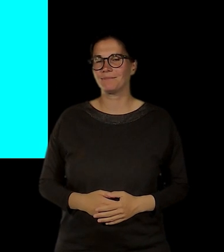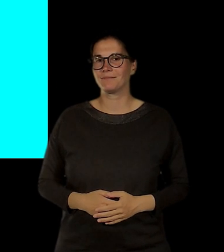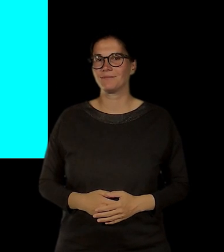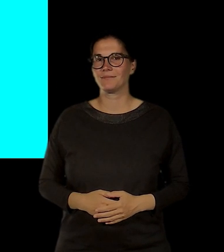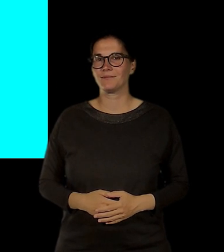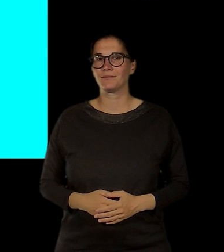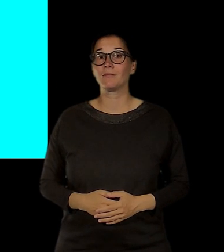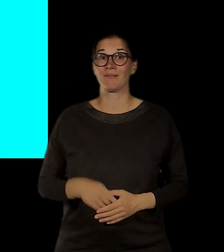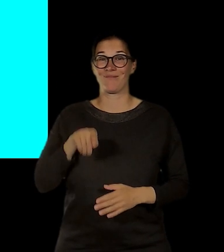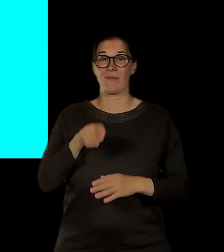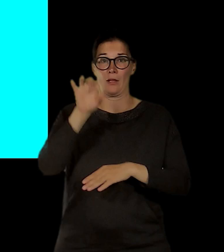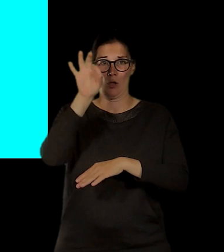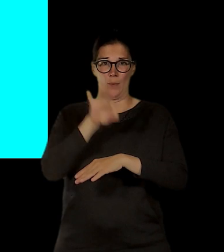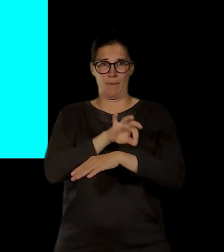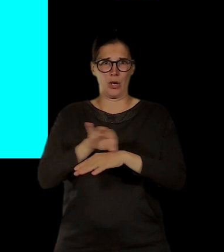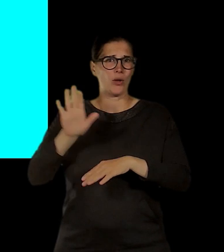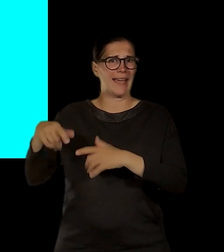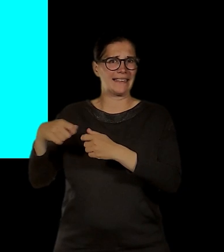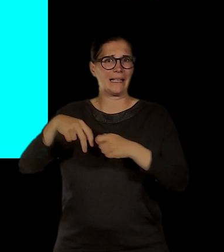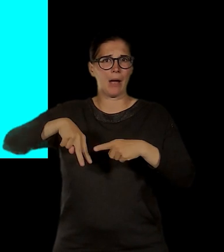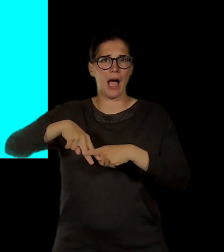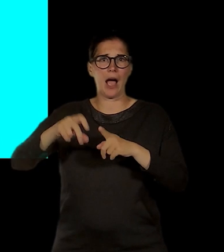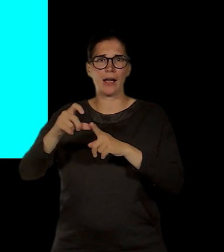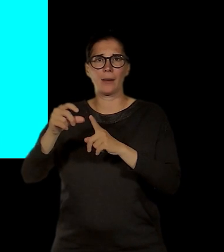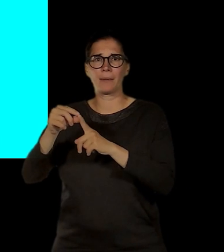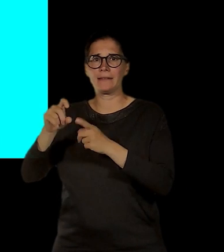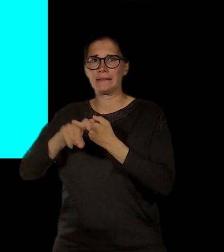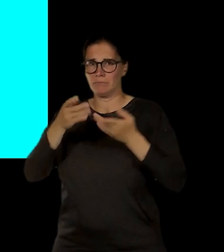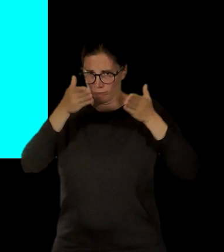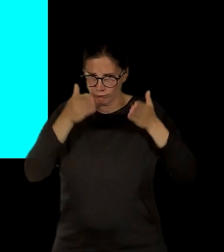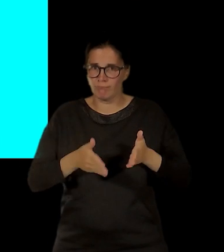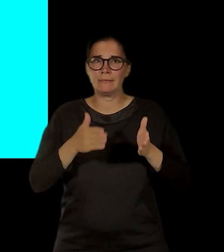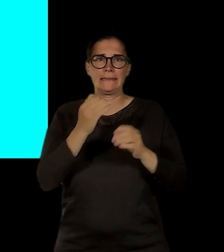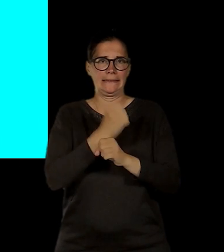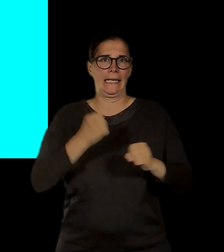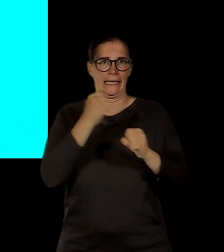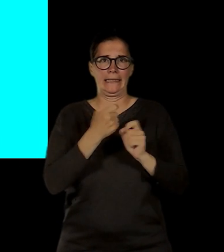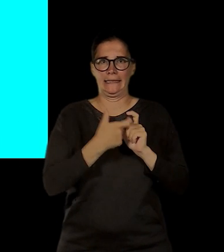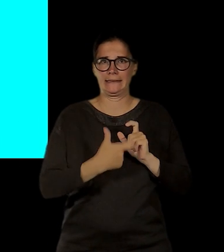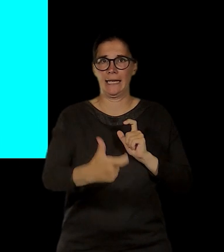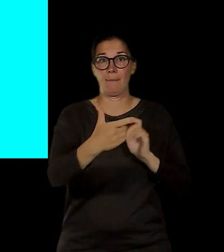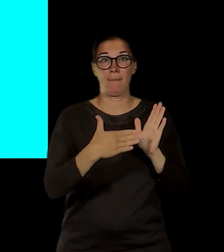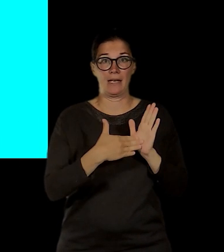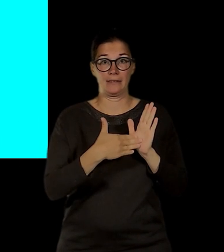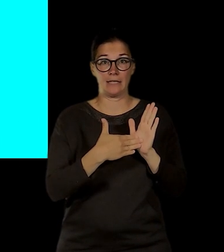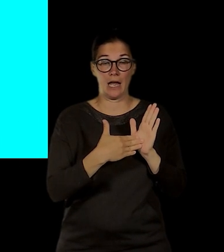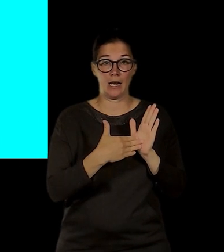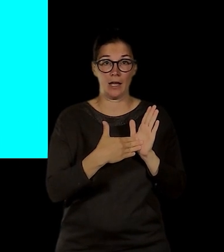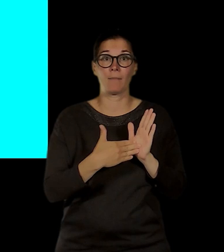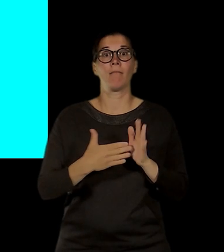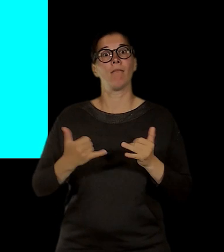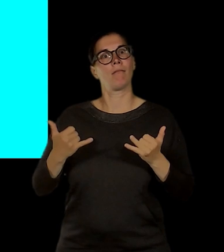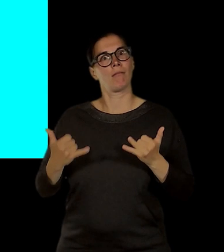A ten projekt AGPS, ten se věnoval magistrále a my máme tu čest tady